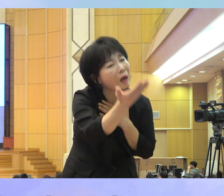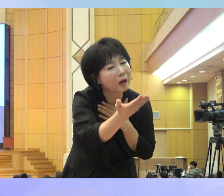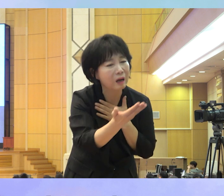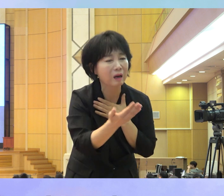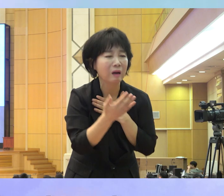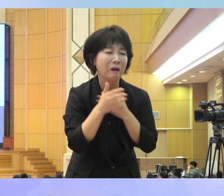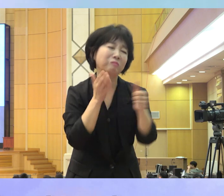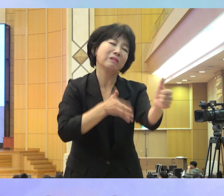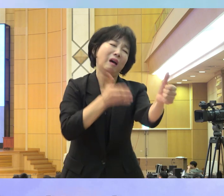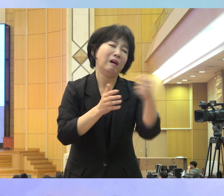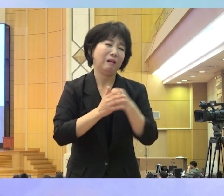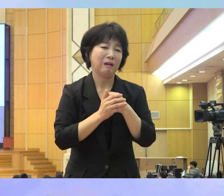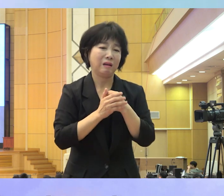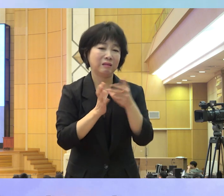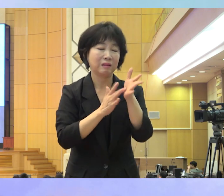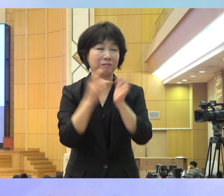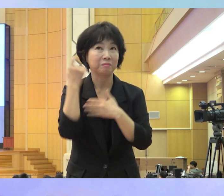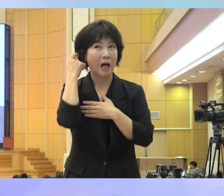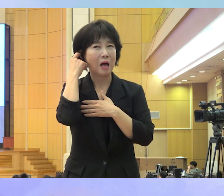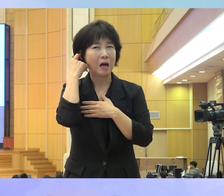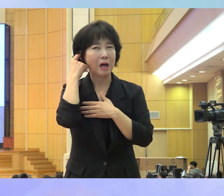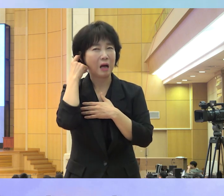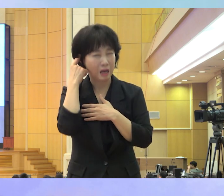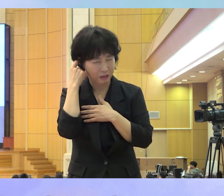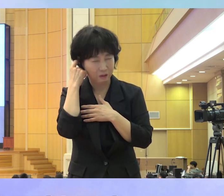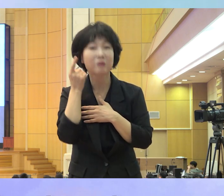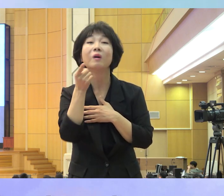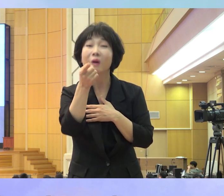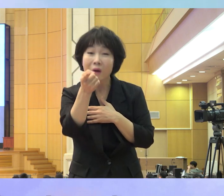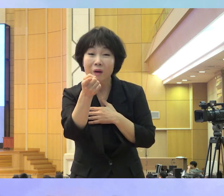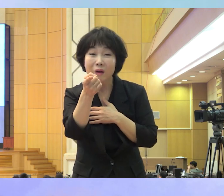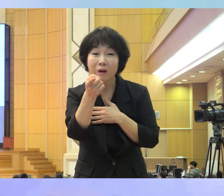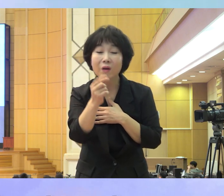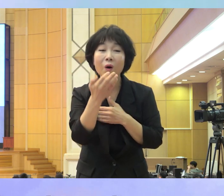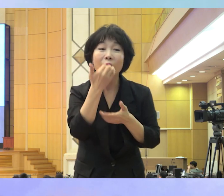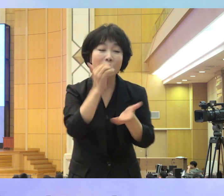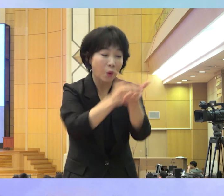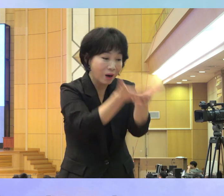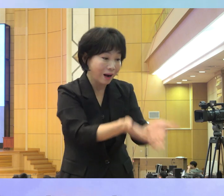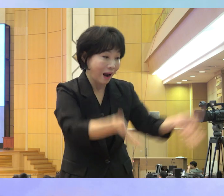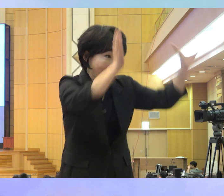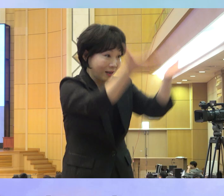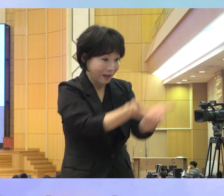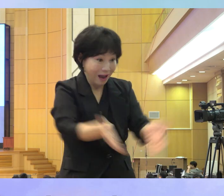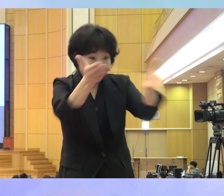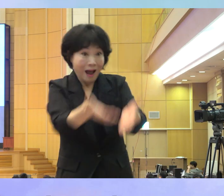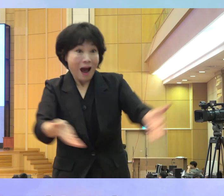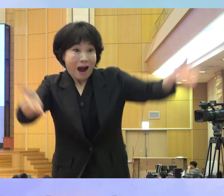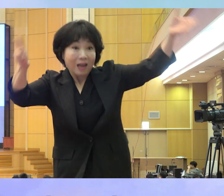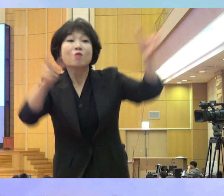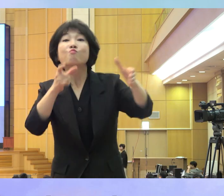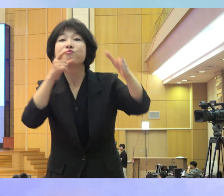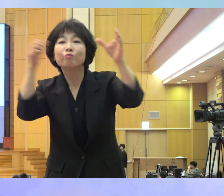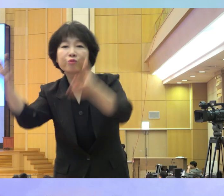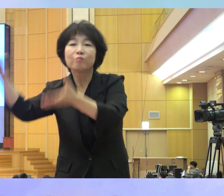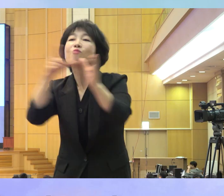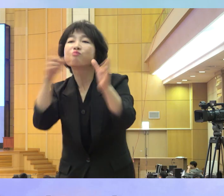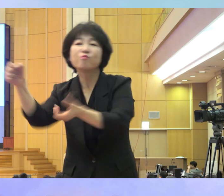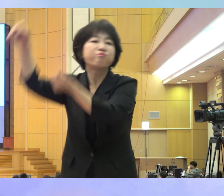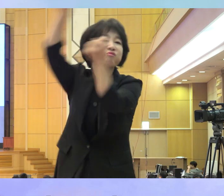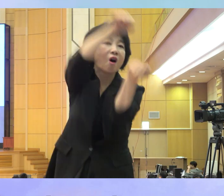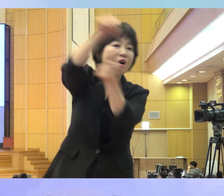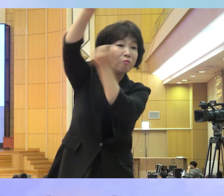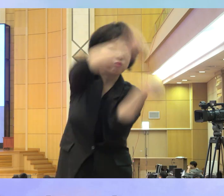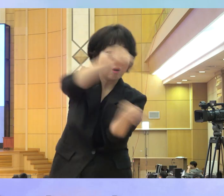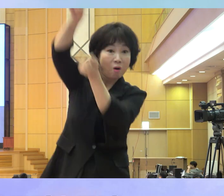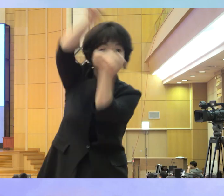하면 좋을까요? 예수님이 하신 말씀이 항아리마다 물을 가득 채워라. 그리고